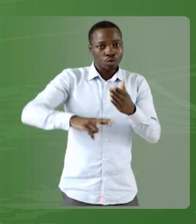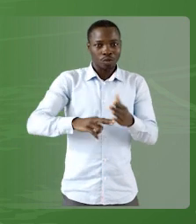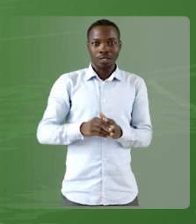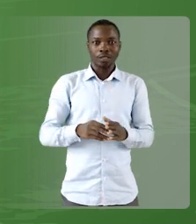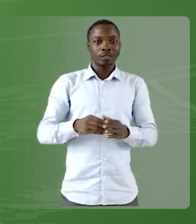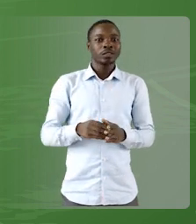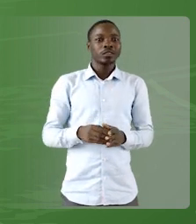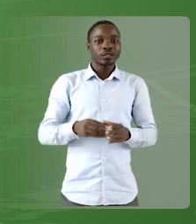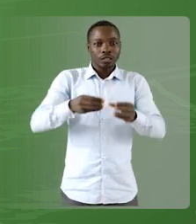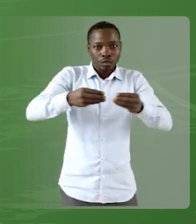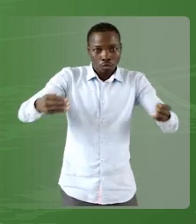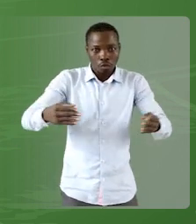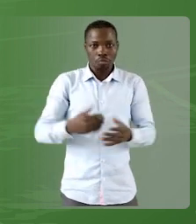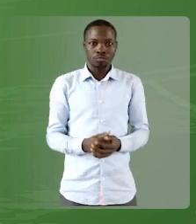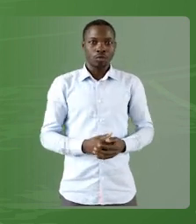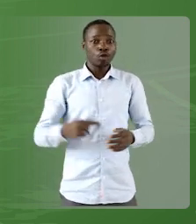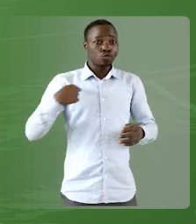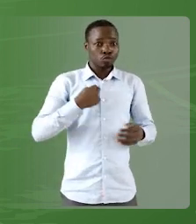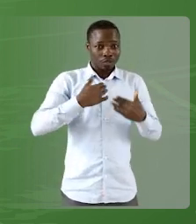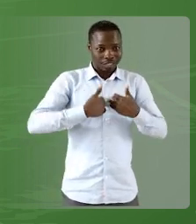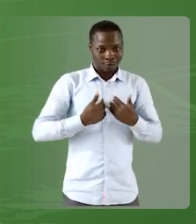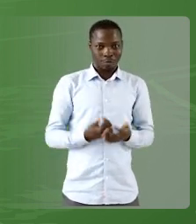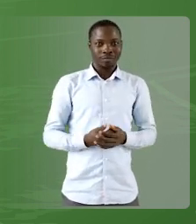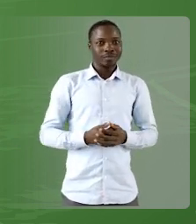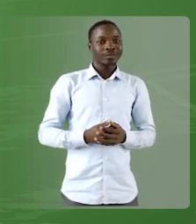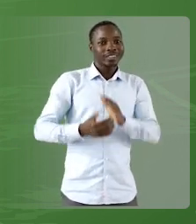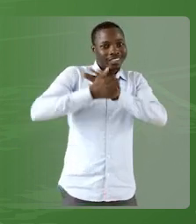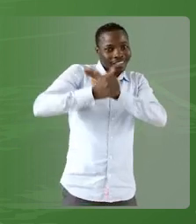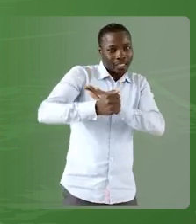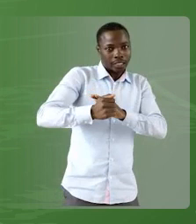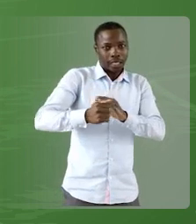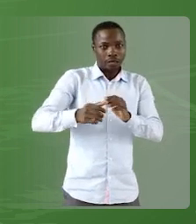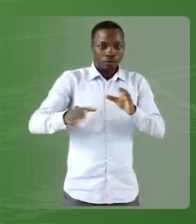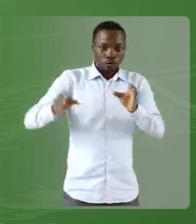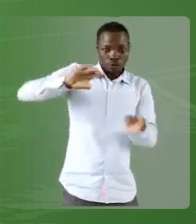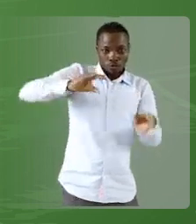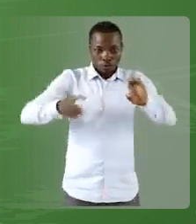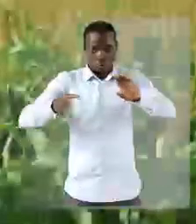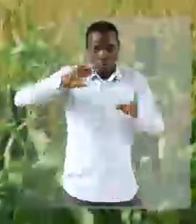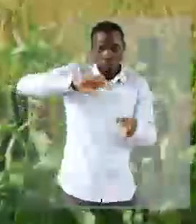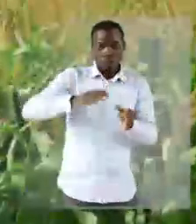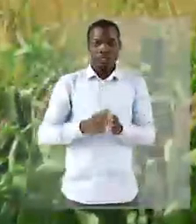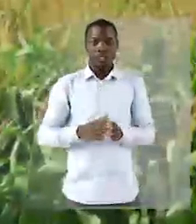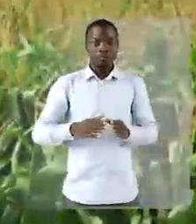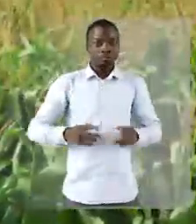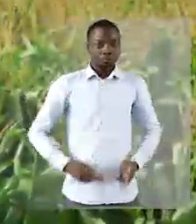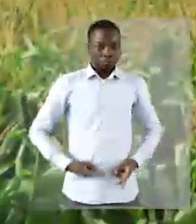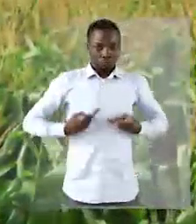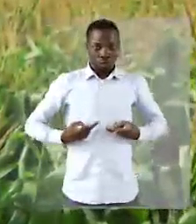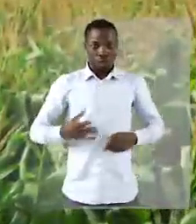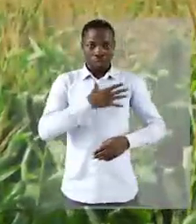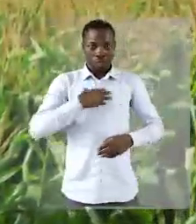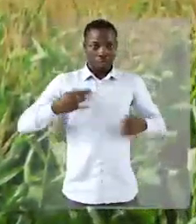les caractéristiques, propriétés physiques, chimiques et biologiques sont connues, on plante la même variété de maïs.